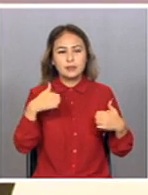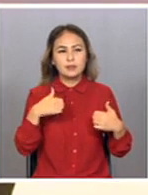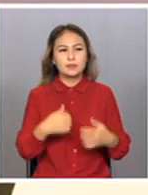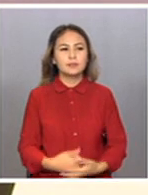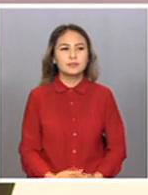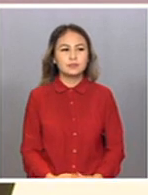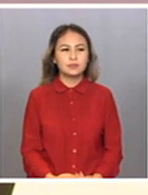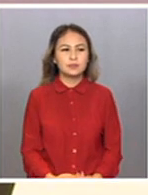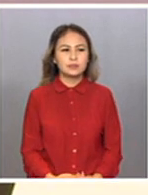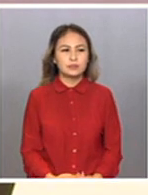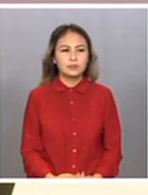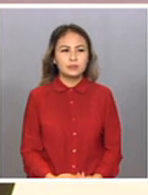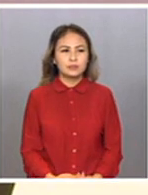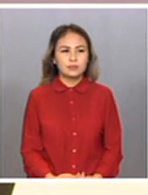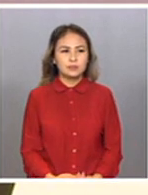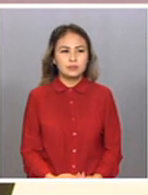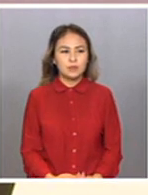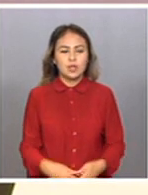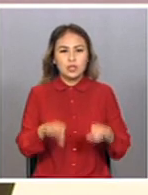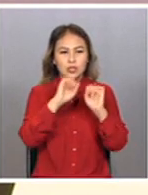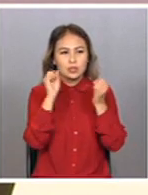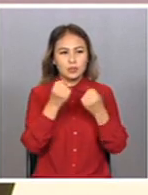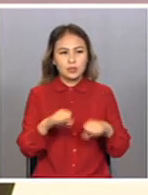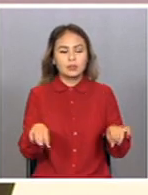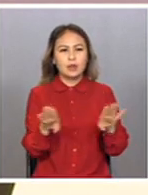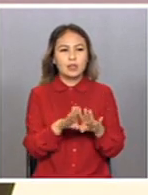жасаймыз. Жылдамдықты анықтау үшін